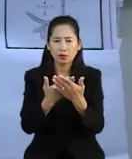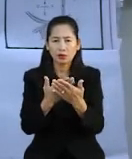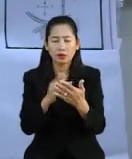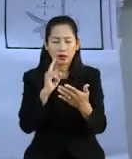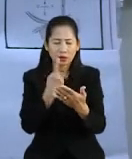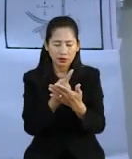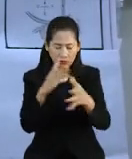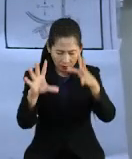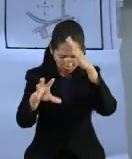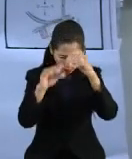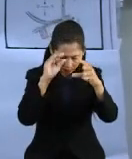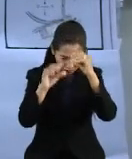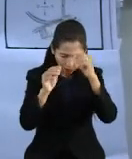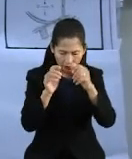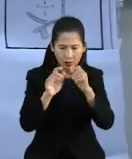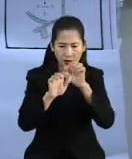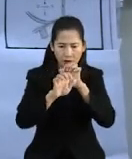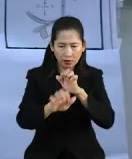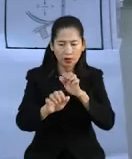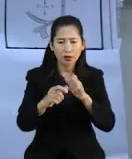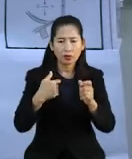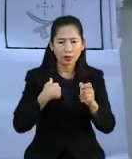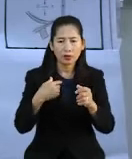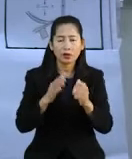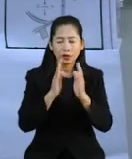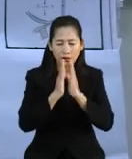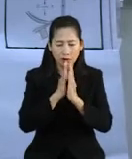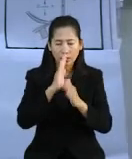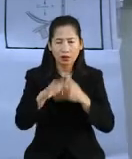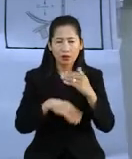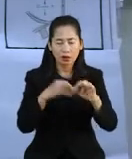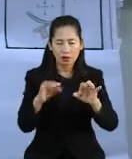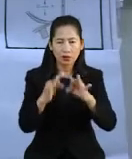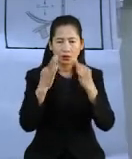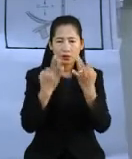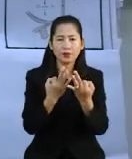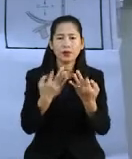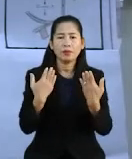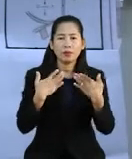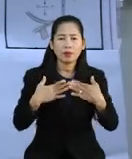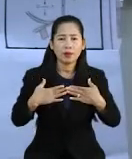sản phẩm cá châu rùm riêng pi chầm ngay chầm muối này cứ nia thay này cha chun poi con tặng ác khné nâng cầm một đũa sá